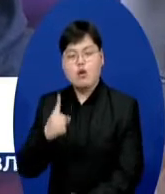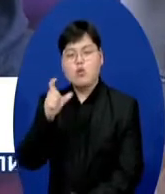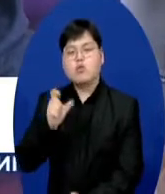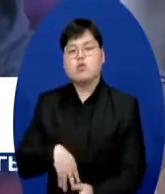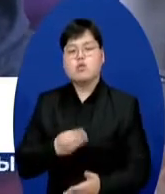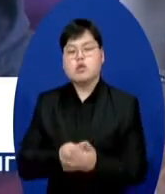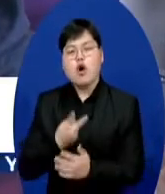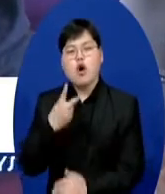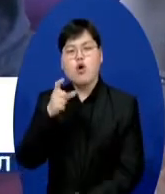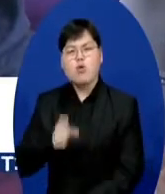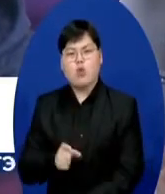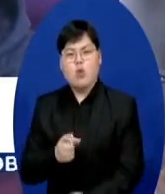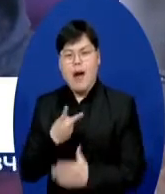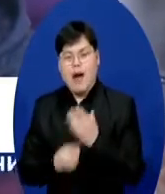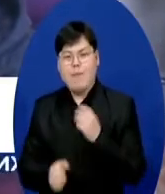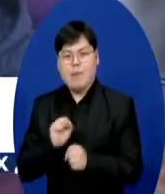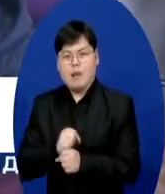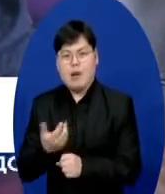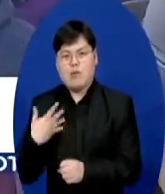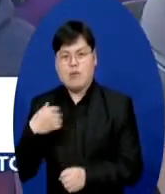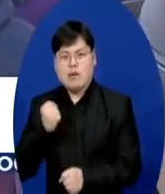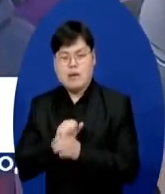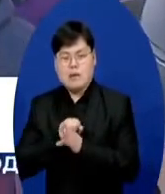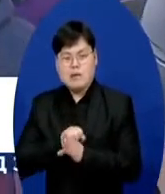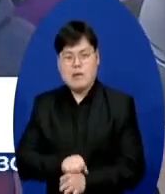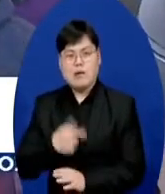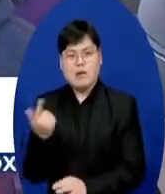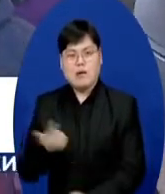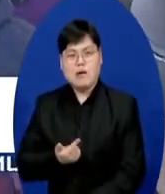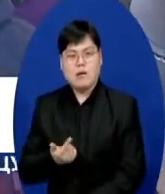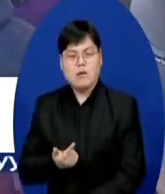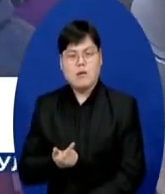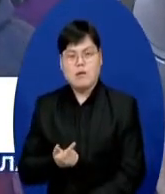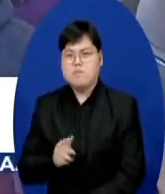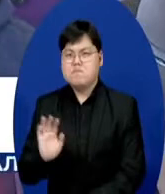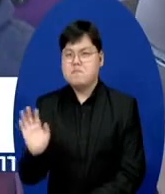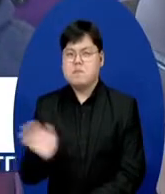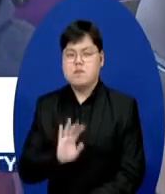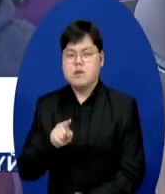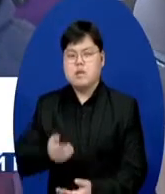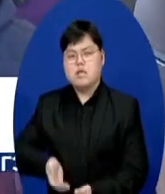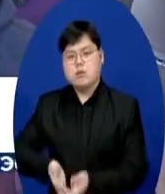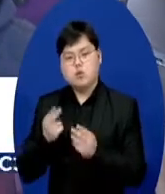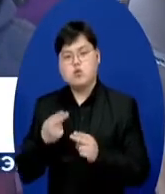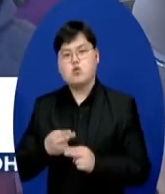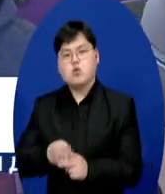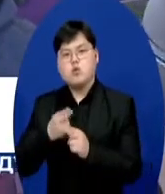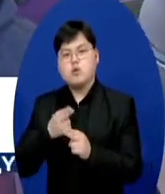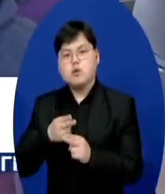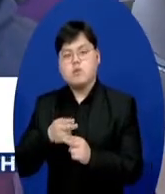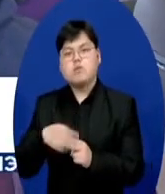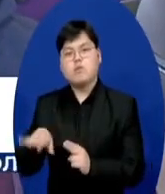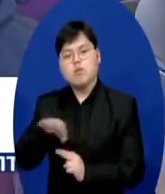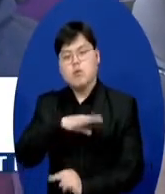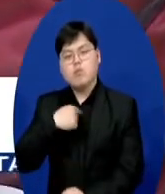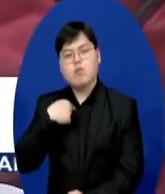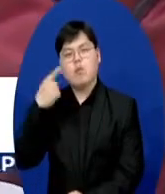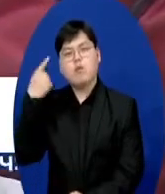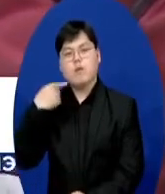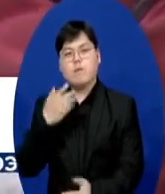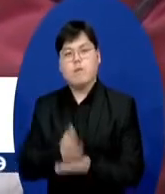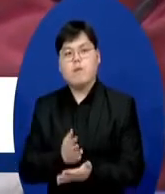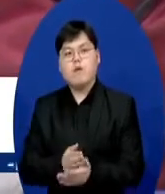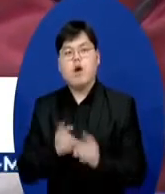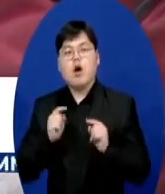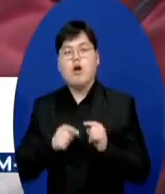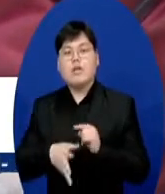Одоо нэг хүн 2 хүний ажил хийж явах шиг нэг нараад байгаа. Ер нь энэ улс удааг нэг жоохон дэмжиж тусалж өгмөр юм уу гэсэн ийм бодол байдгийг